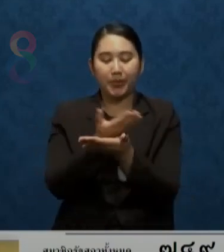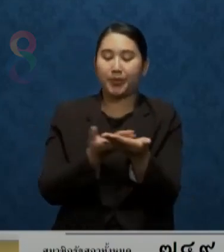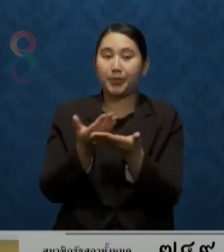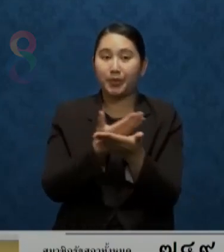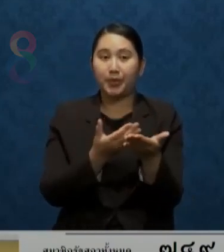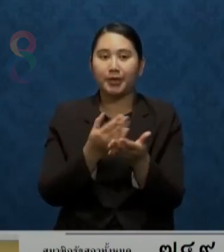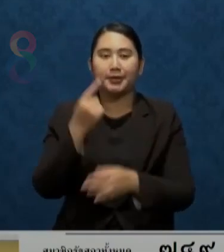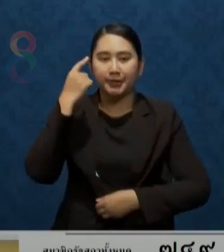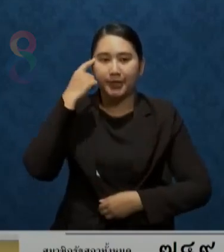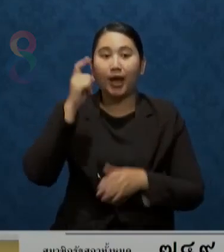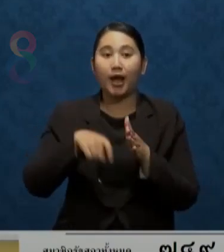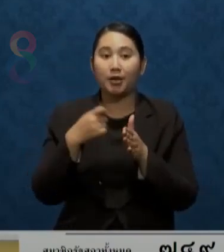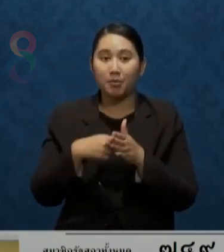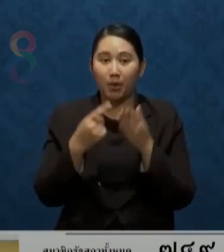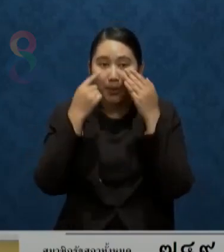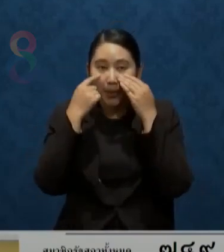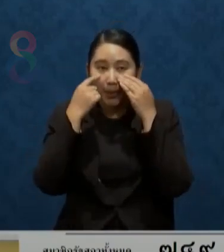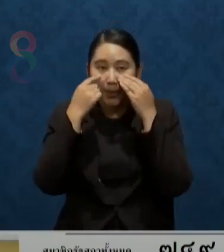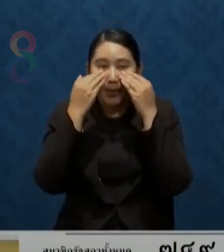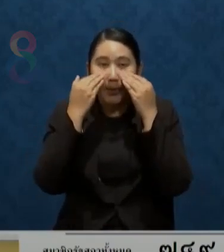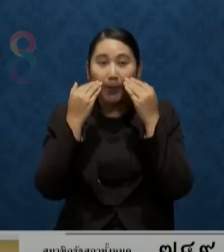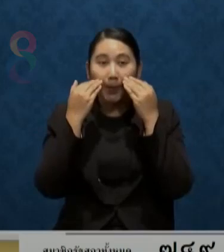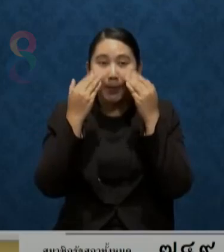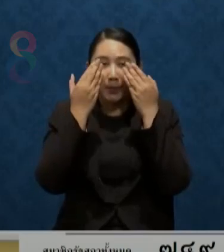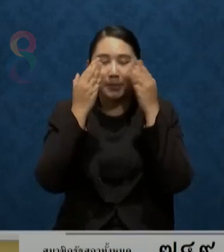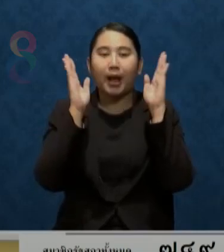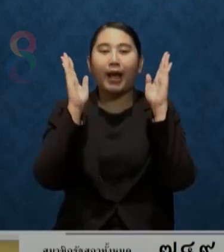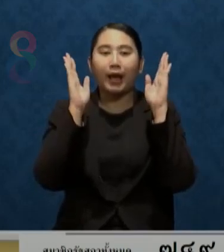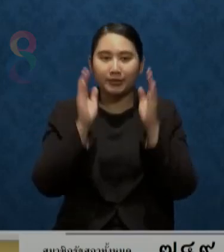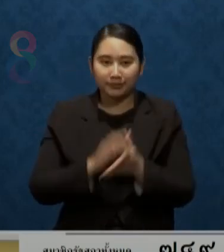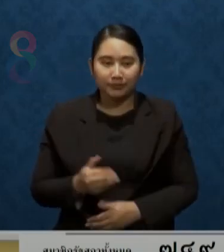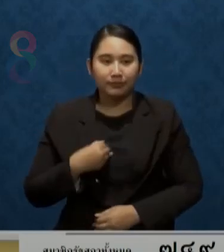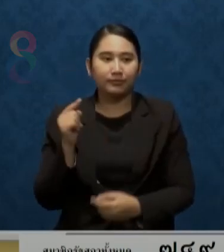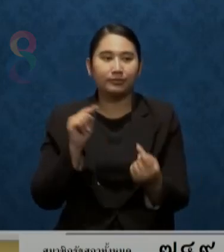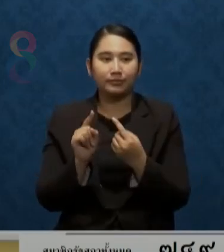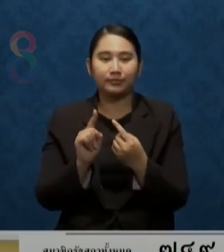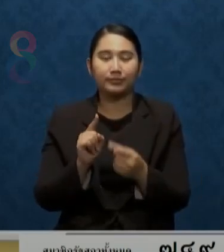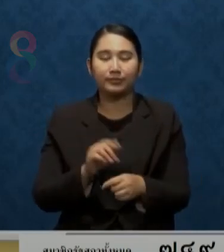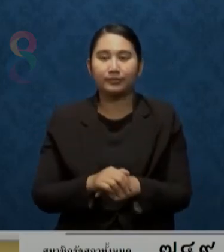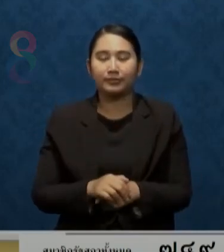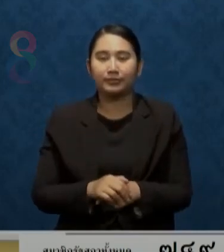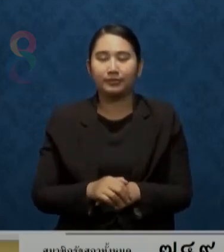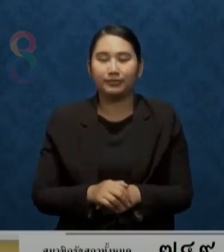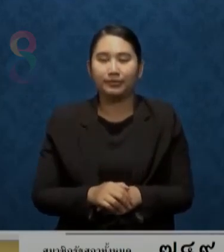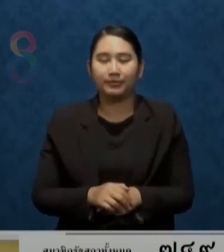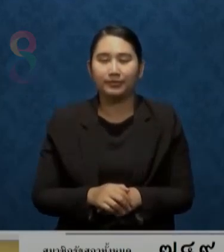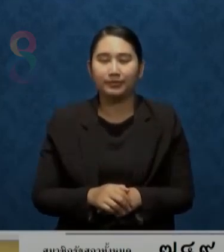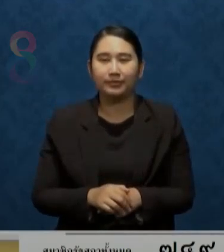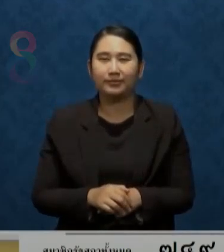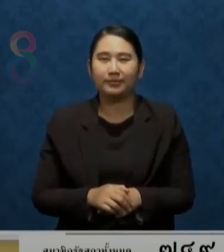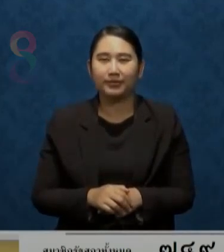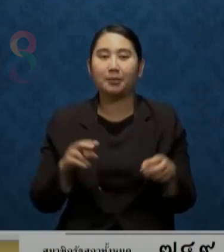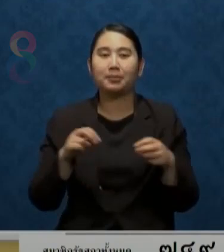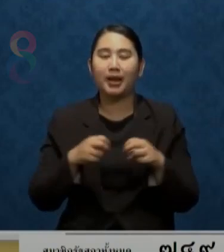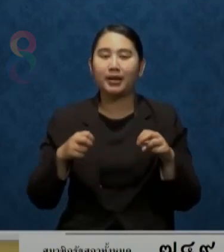านะครับและให้เหตุผลหูตาสว่างนะครับจะได้ไม่เกิดความรุ